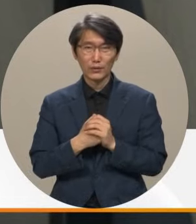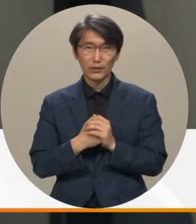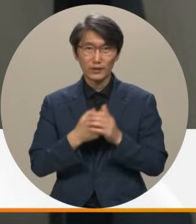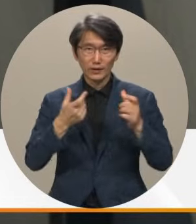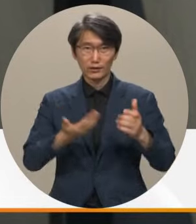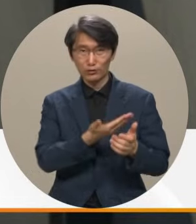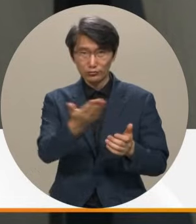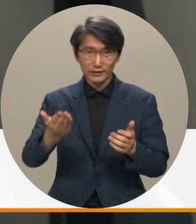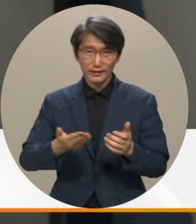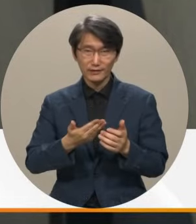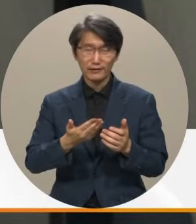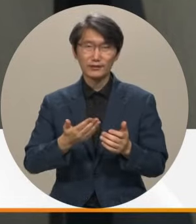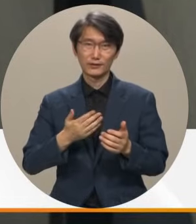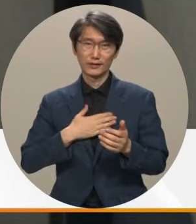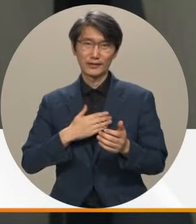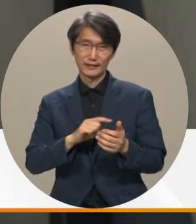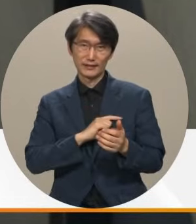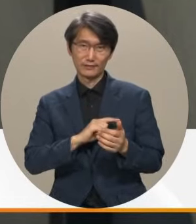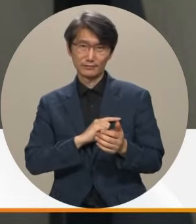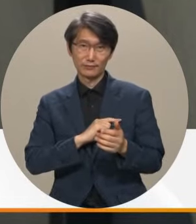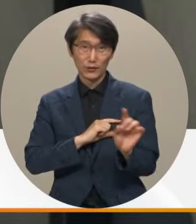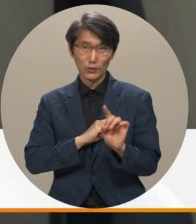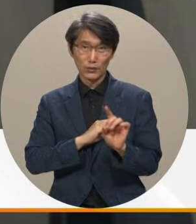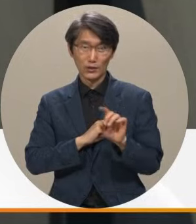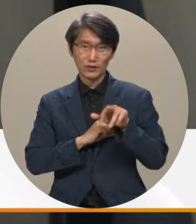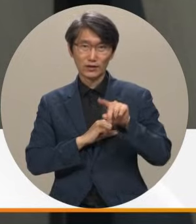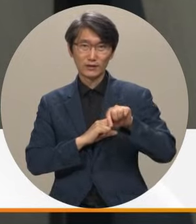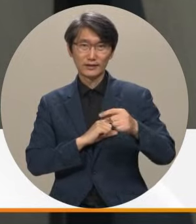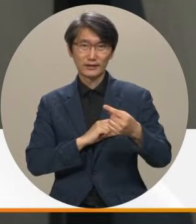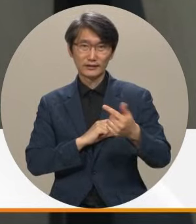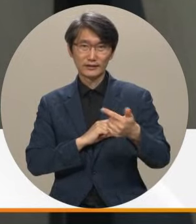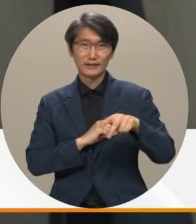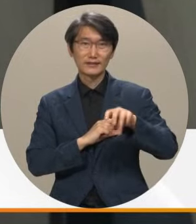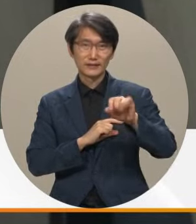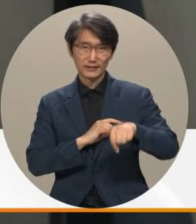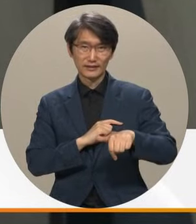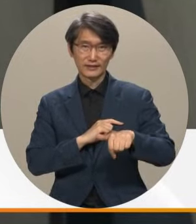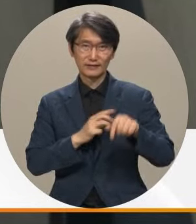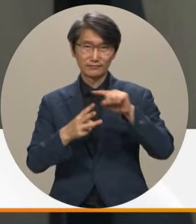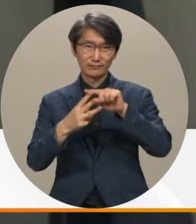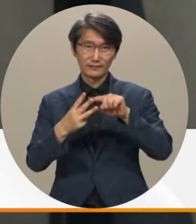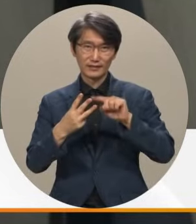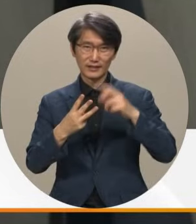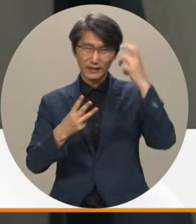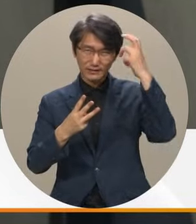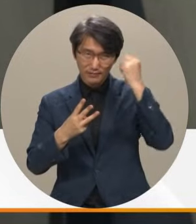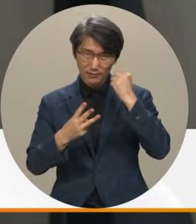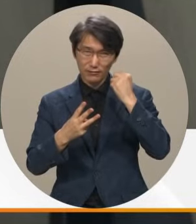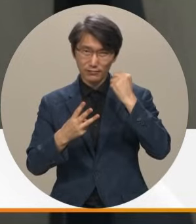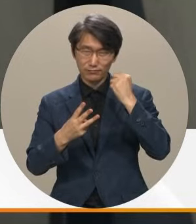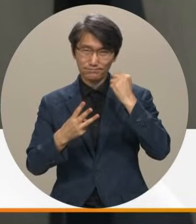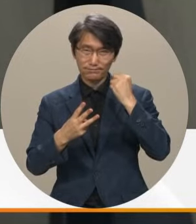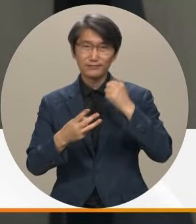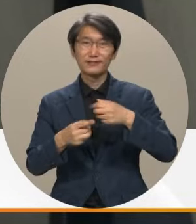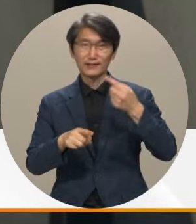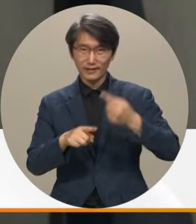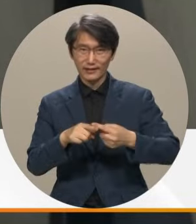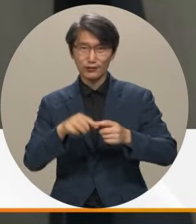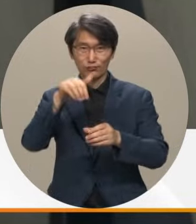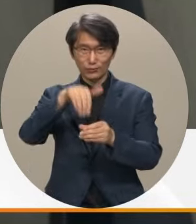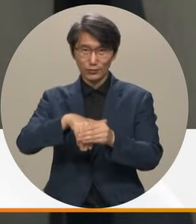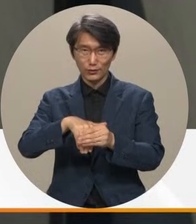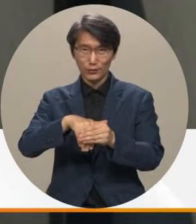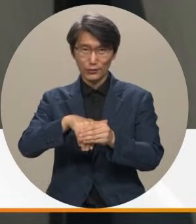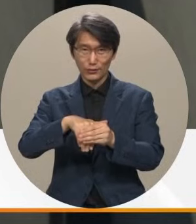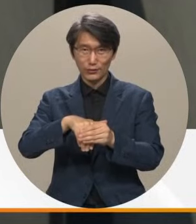우리 시민 여러분께서 저의 이름 석자, 정근식이라는 이름 석자를 잘 기억해 주셨다가 투표장에서